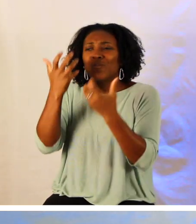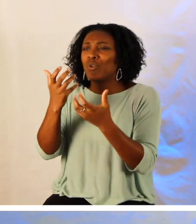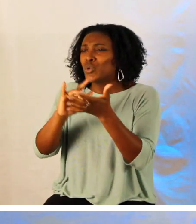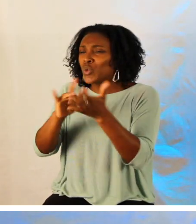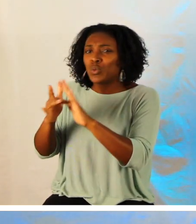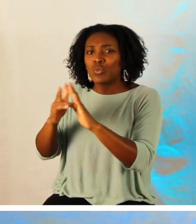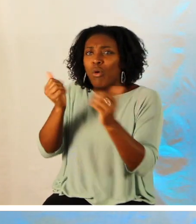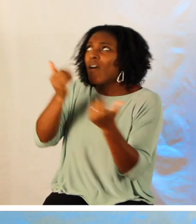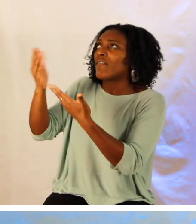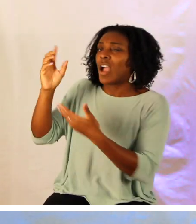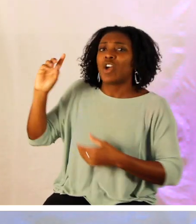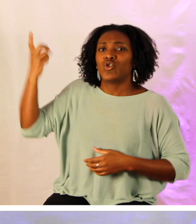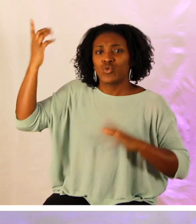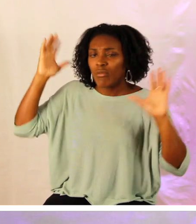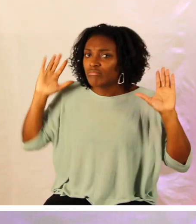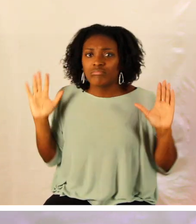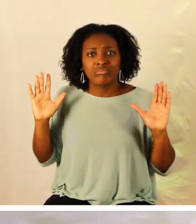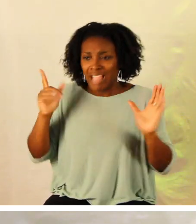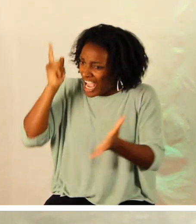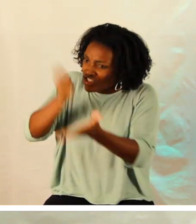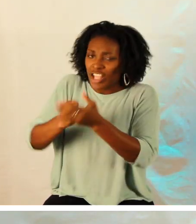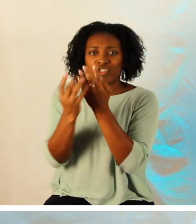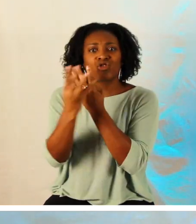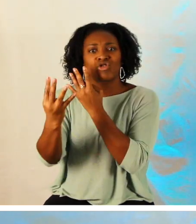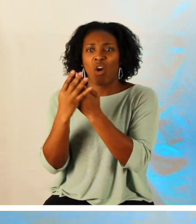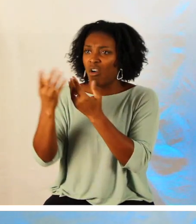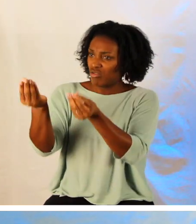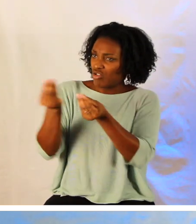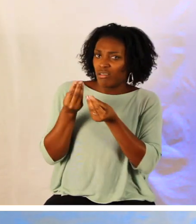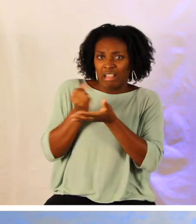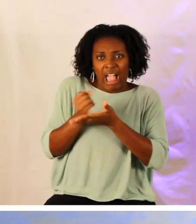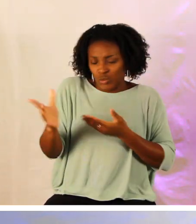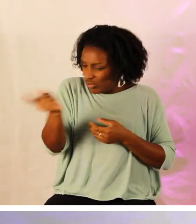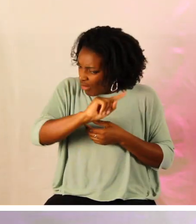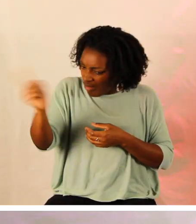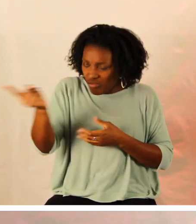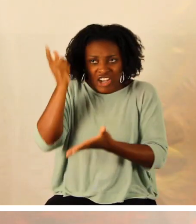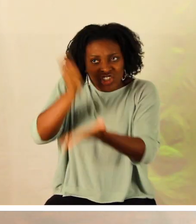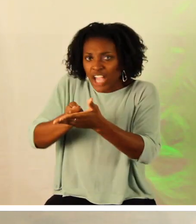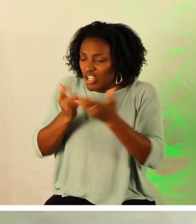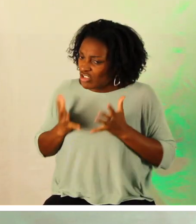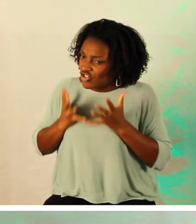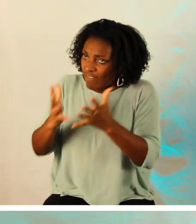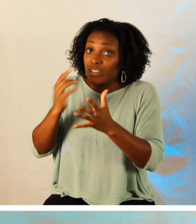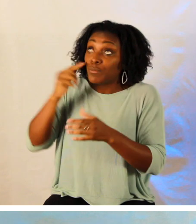Dieu. Et qu'il était prêt à acheter un champ, qu'il était prêt à investir, qu'il était prêt à tout donner